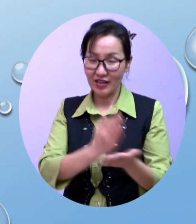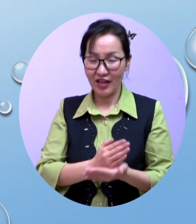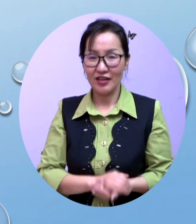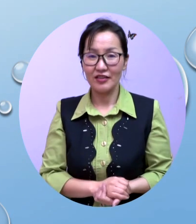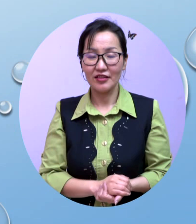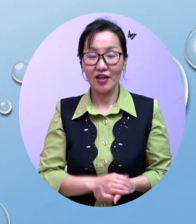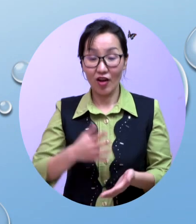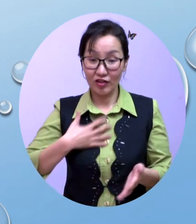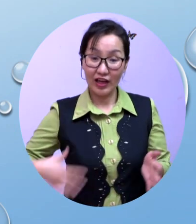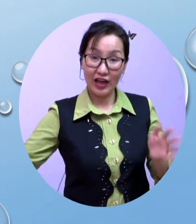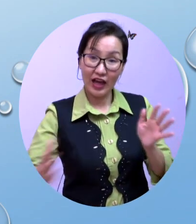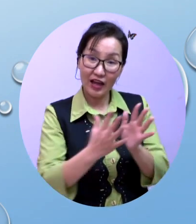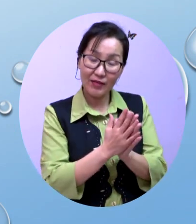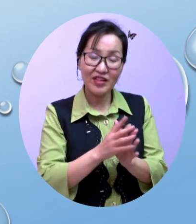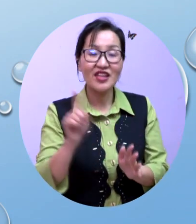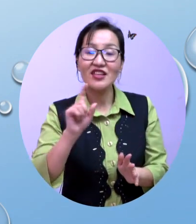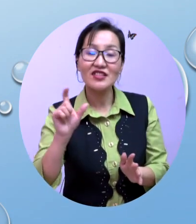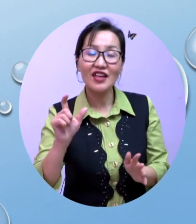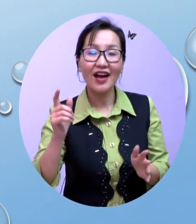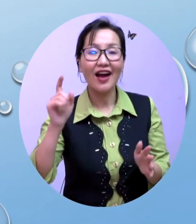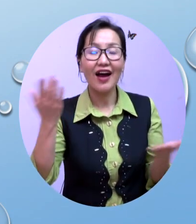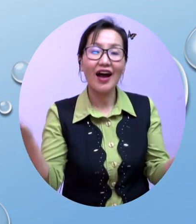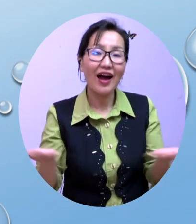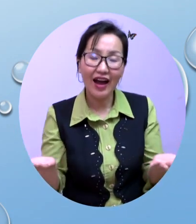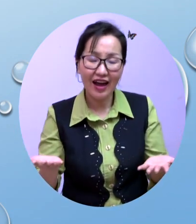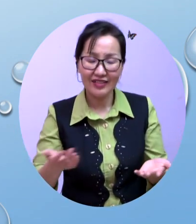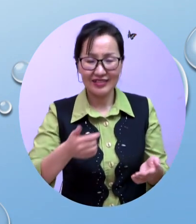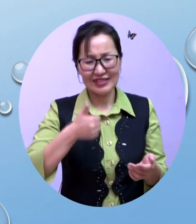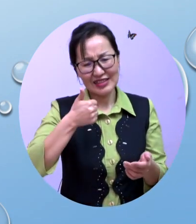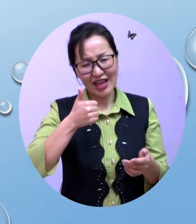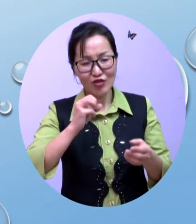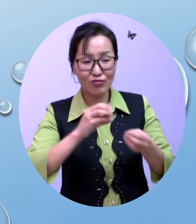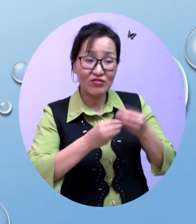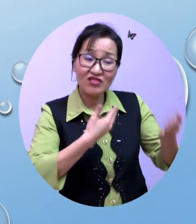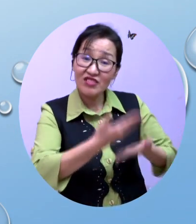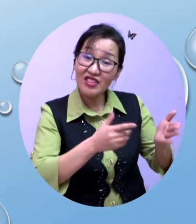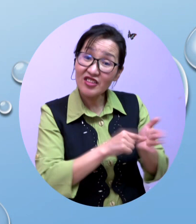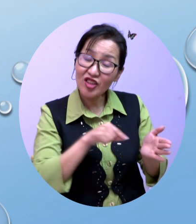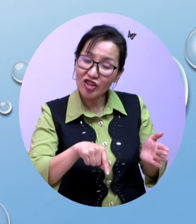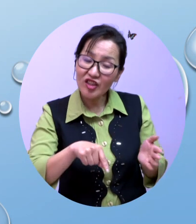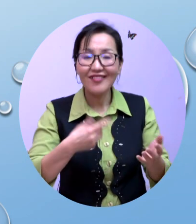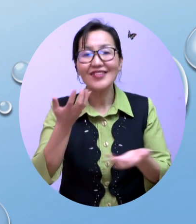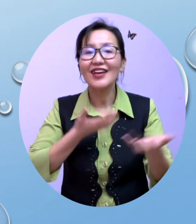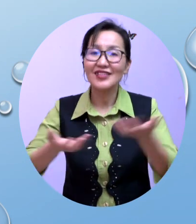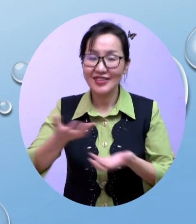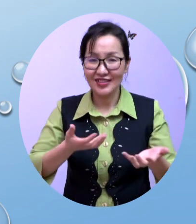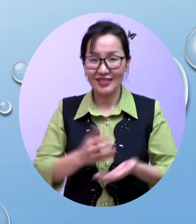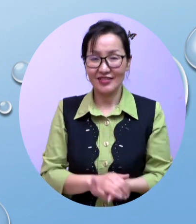Одоо хамтдаа хин, хизээ, хаан ямар сайн үйл хийж болох тухай ярилццгаая.